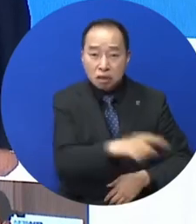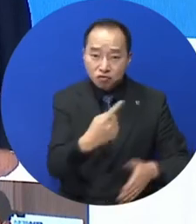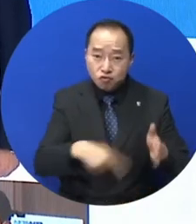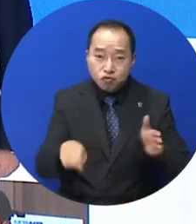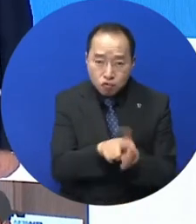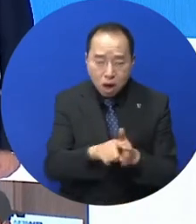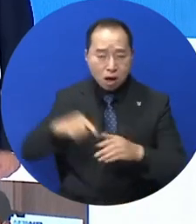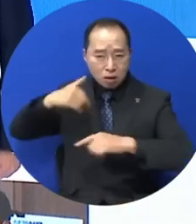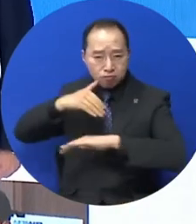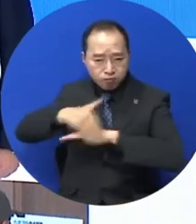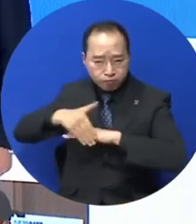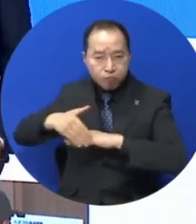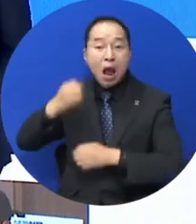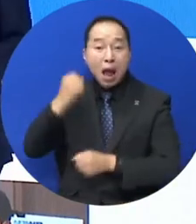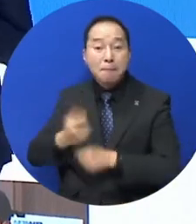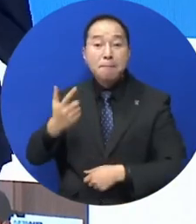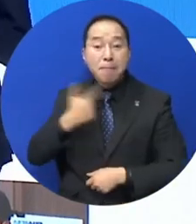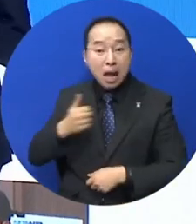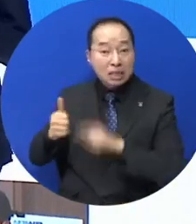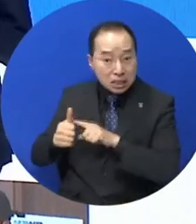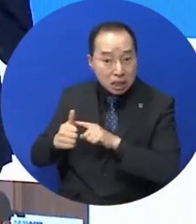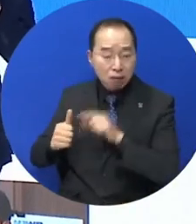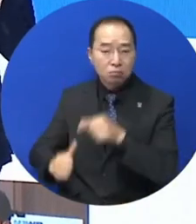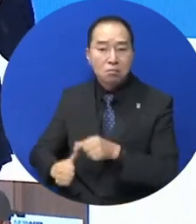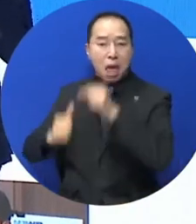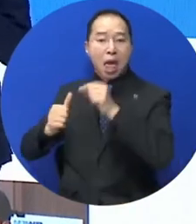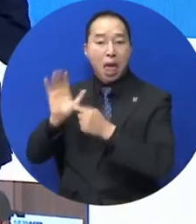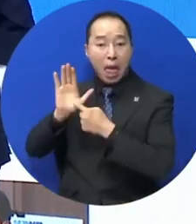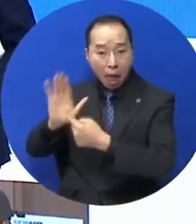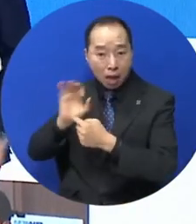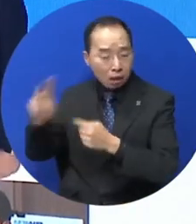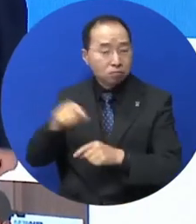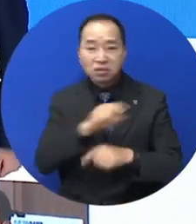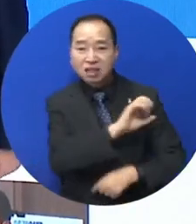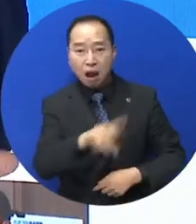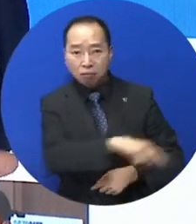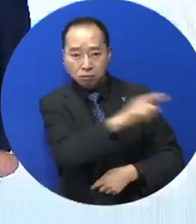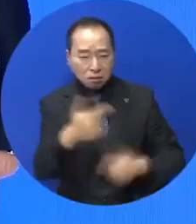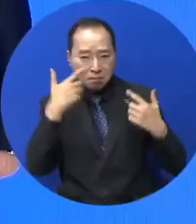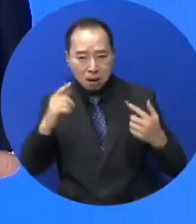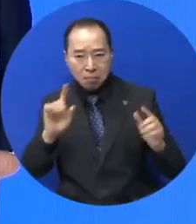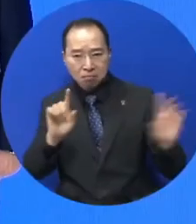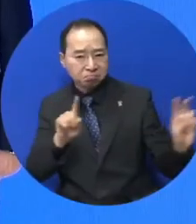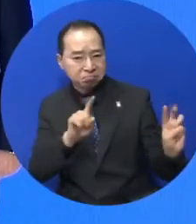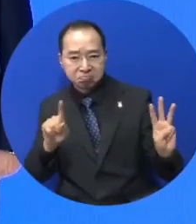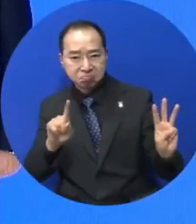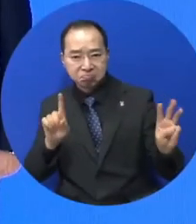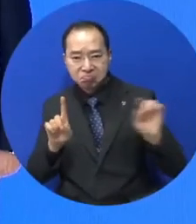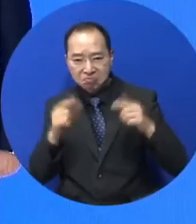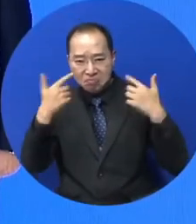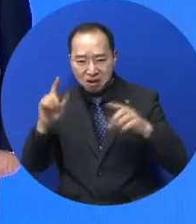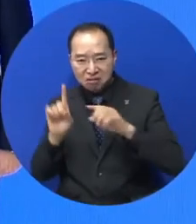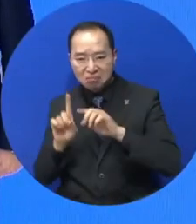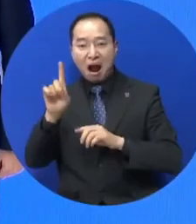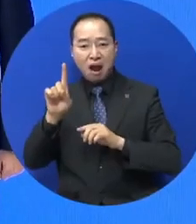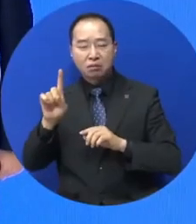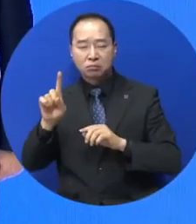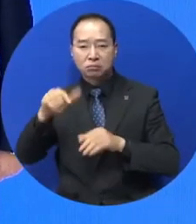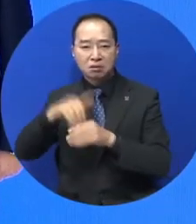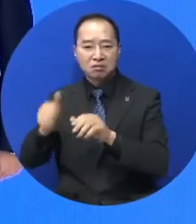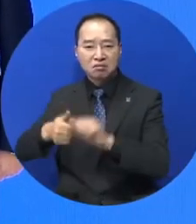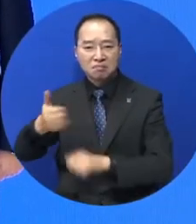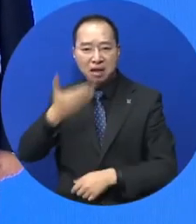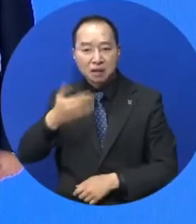내세울 후보를 내세워야 야당 후보와 극명하게 차별화돼서 선거에 승리할 수 있다고 저는